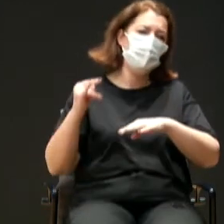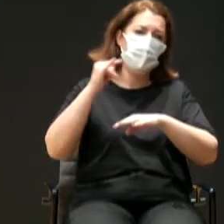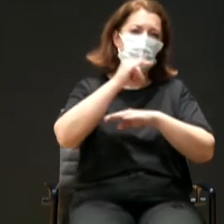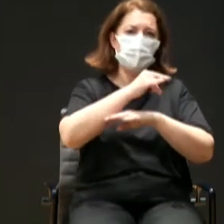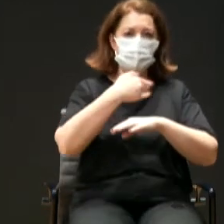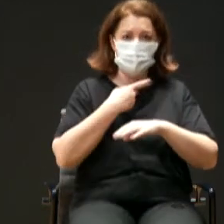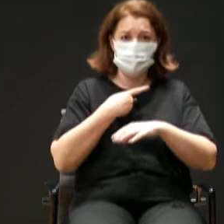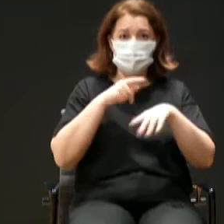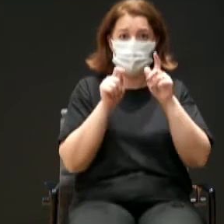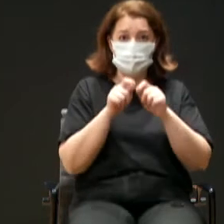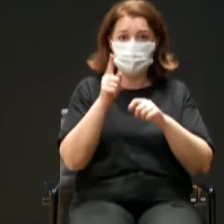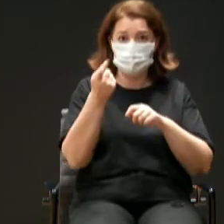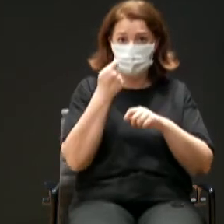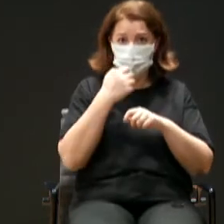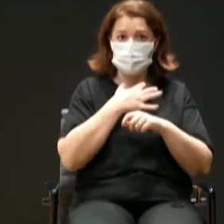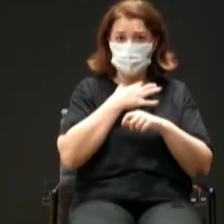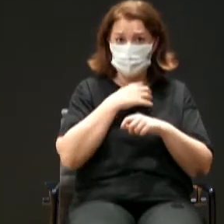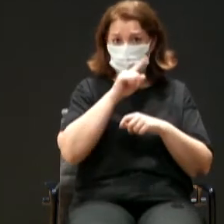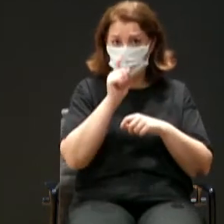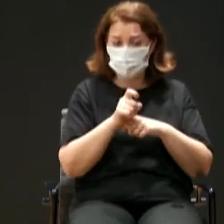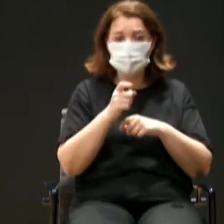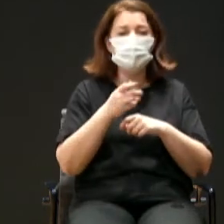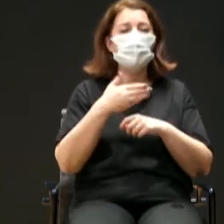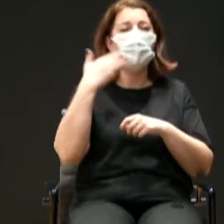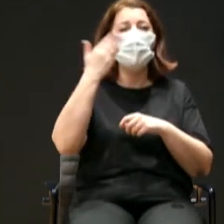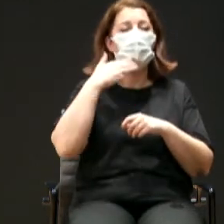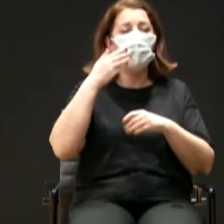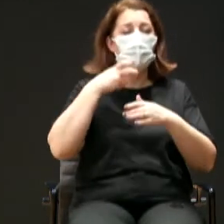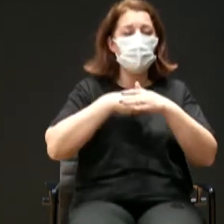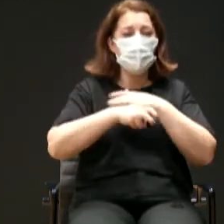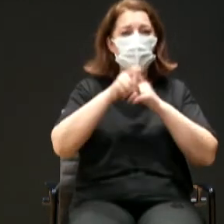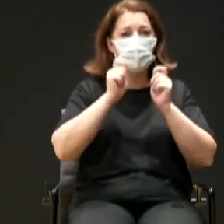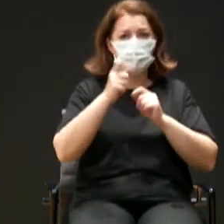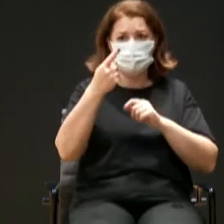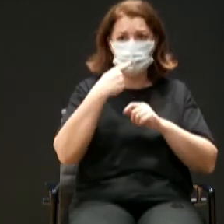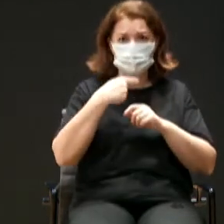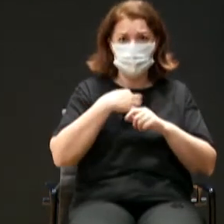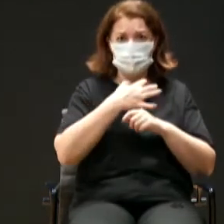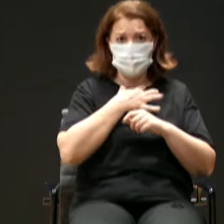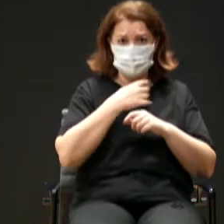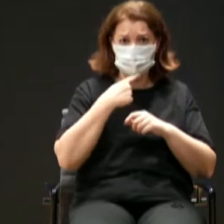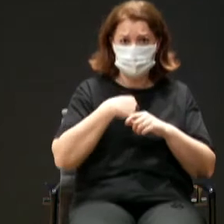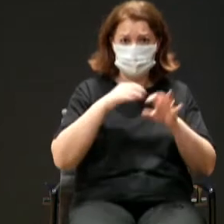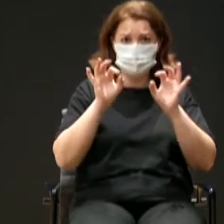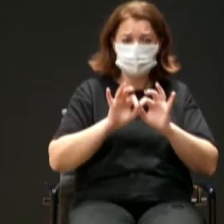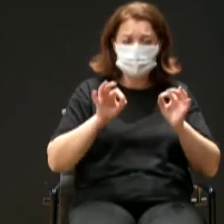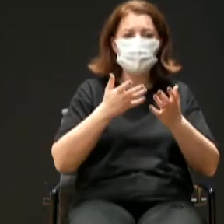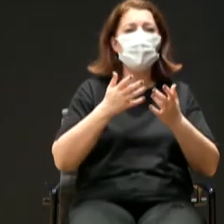ettiniz? Marmara Raya yaptık, teşekkür mü ettiniz? Avrasya Tüneli'ni yaptık, siz teşekkür mü